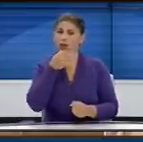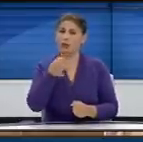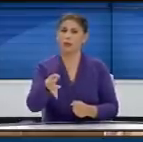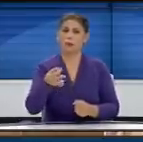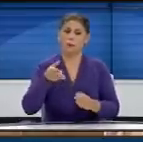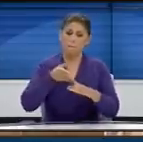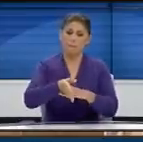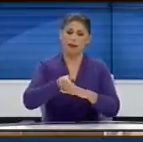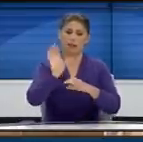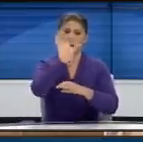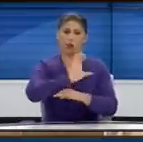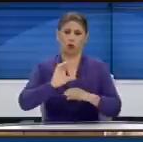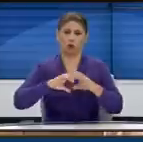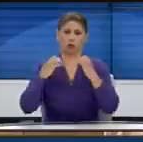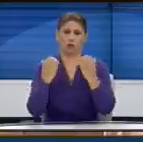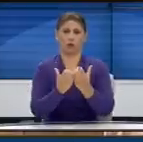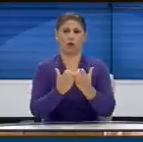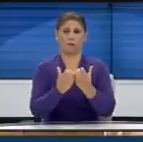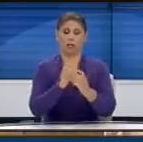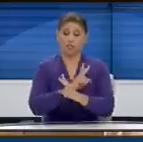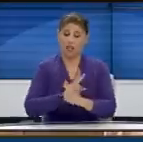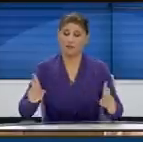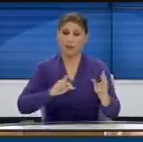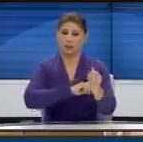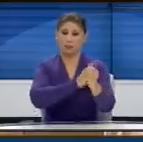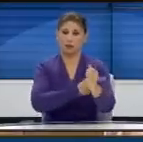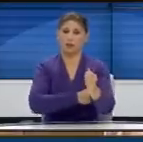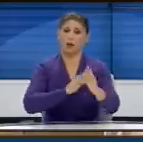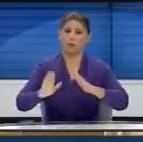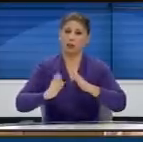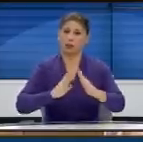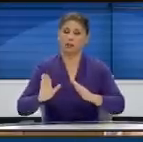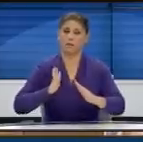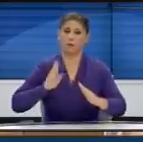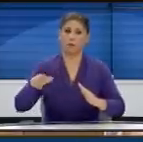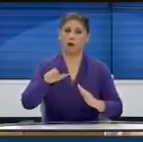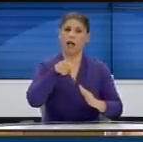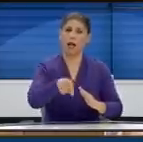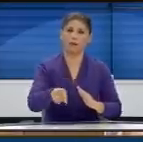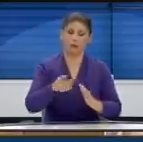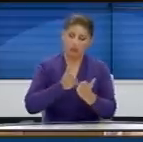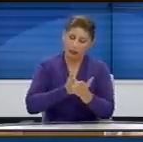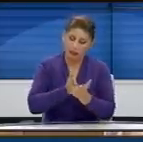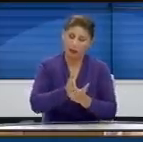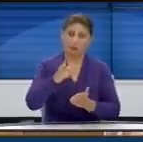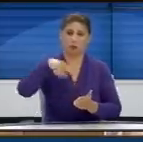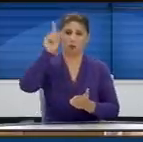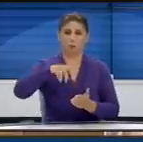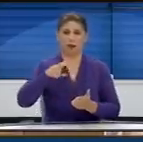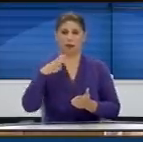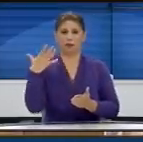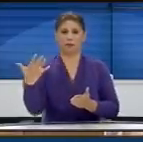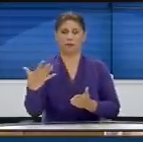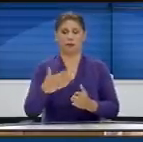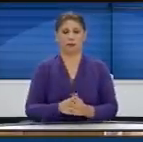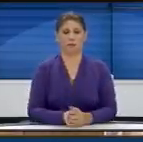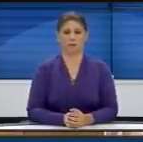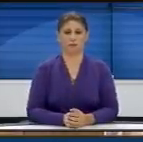στο Eurogroup. Διαφάνεια στην εξουσία, προστατευόμενοι πολίτες. Αυτή είναι η γραμμή του ΜέΡΑ25, του